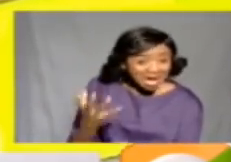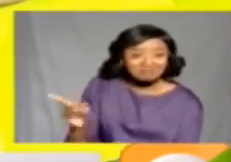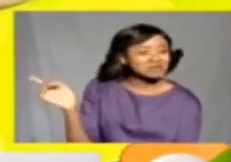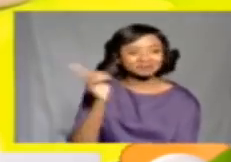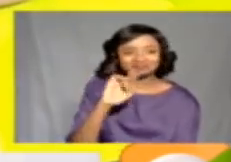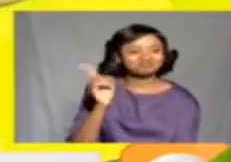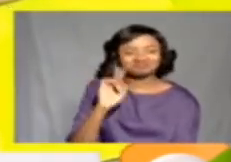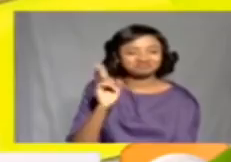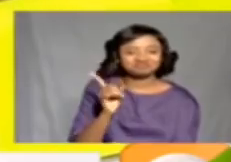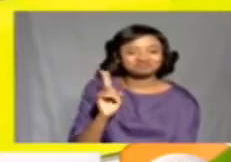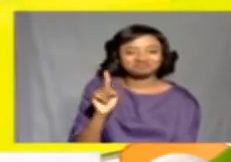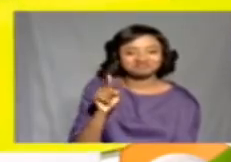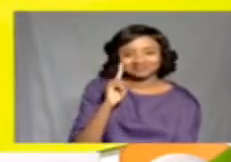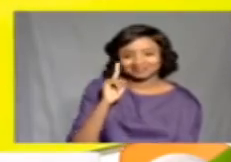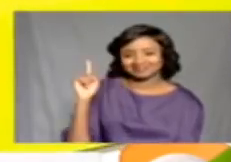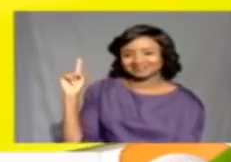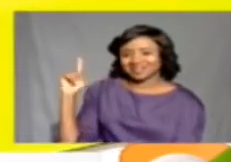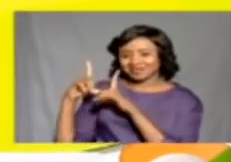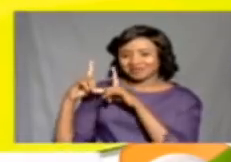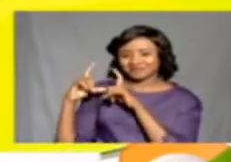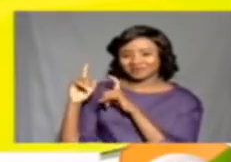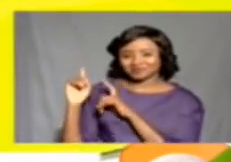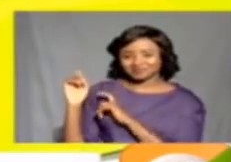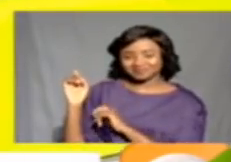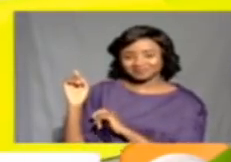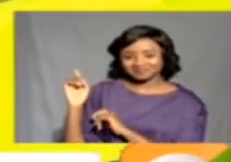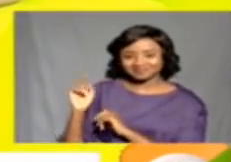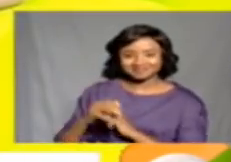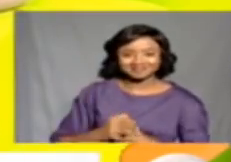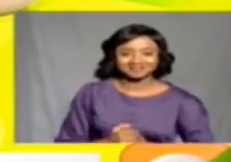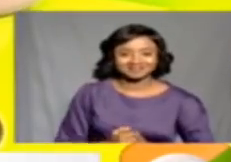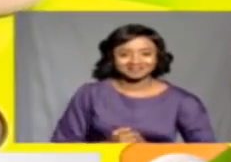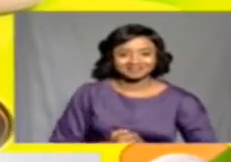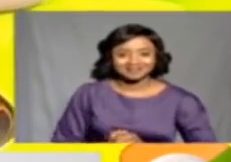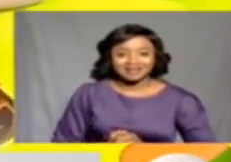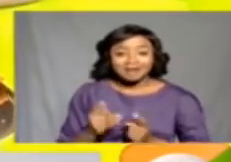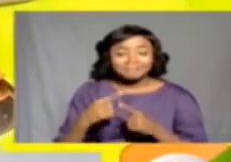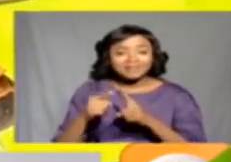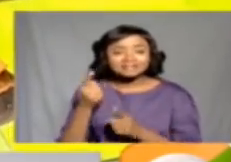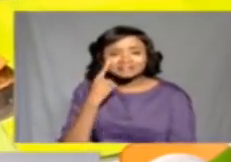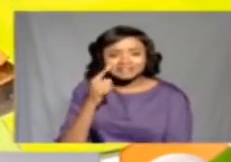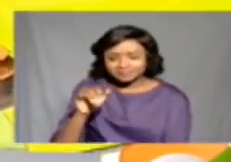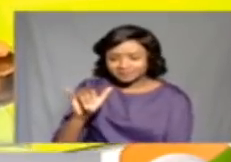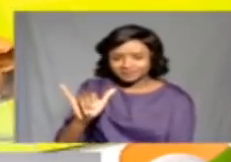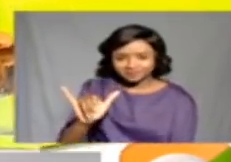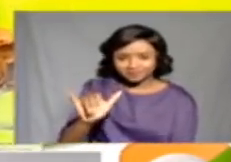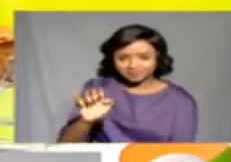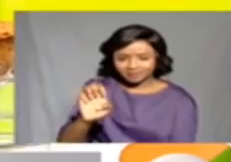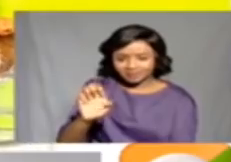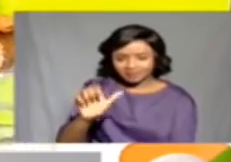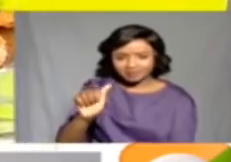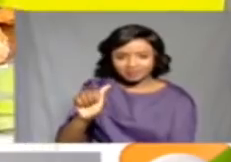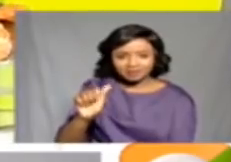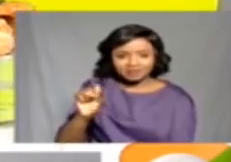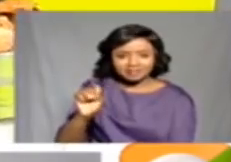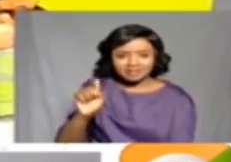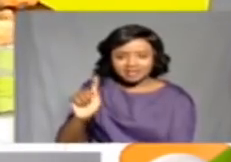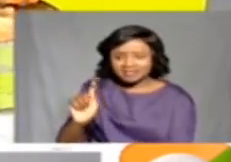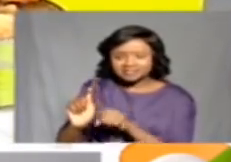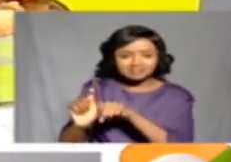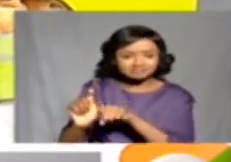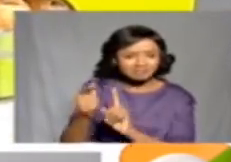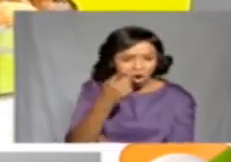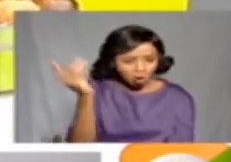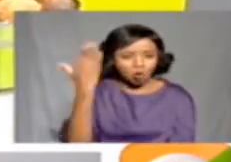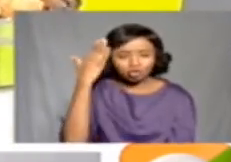Pili, Bakari akizueleza hamira. Unajua tutasema ni kama kila mtu anajua hamira ni nini. Kwa maana ukiweka bado sieleza mandazi lakini nimeeleza tu